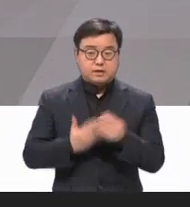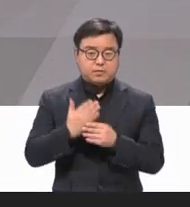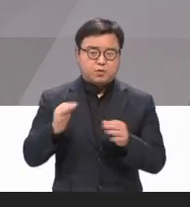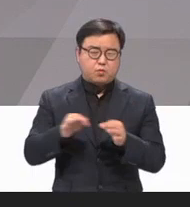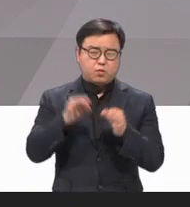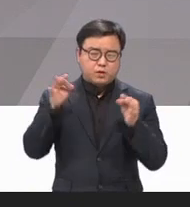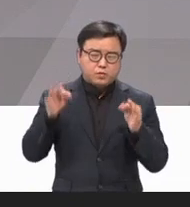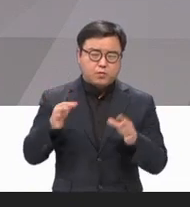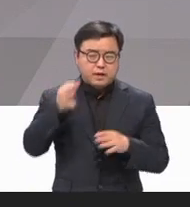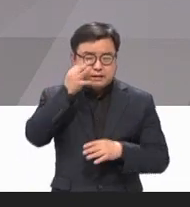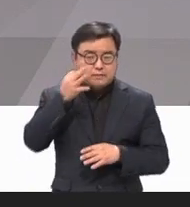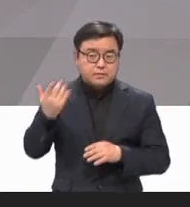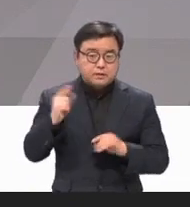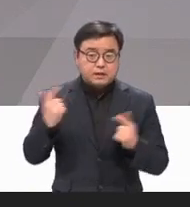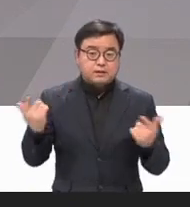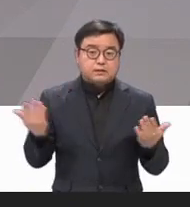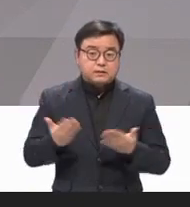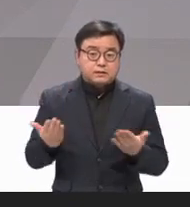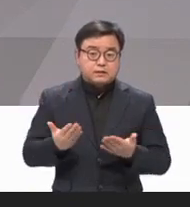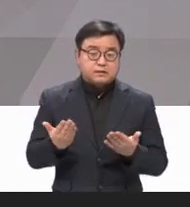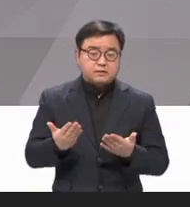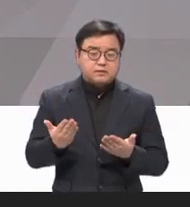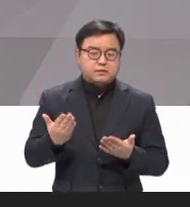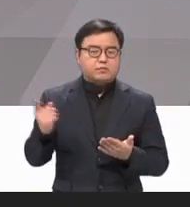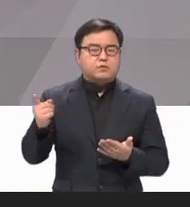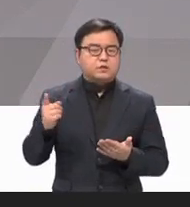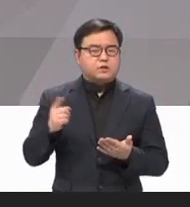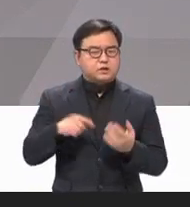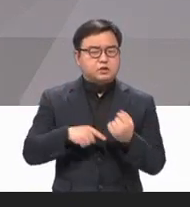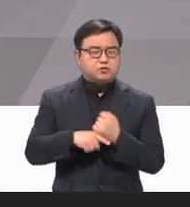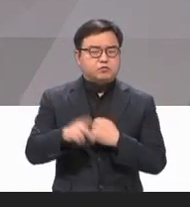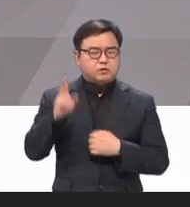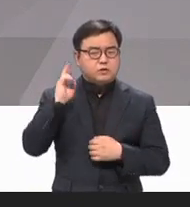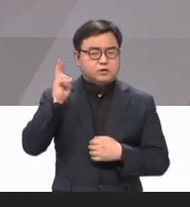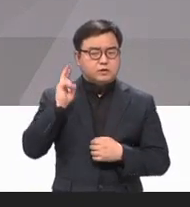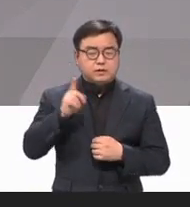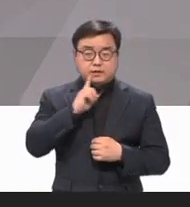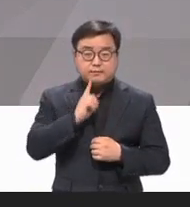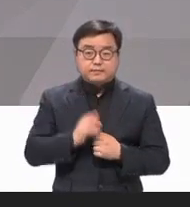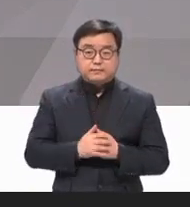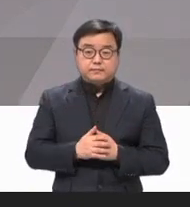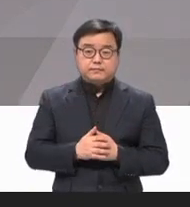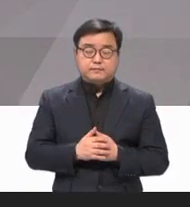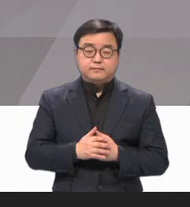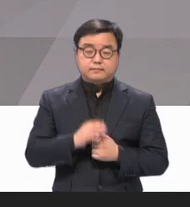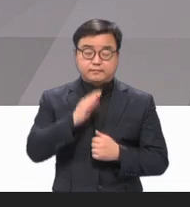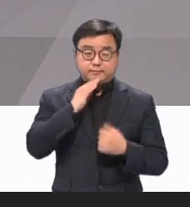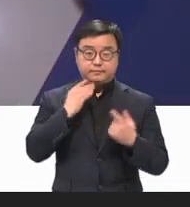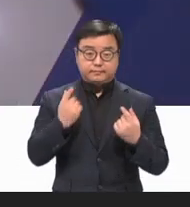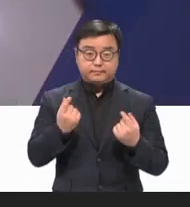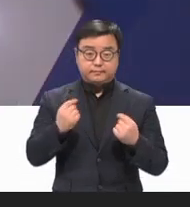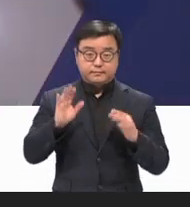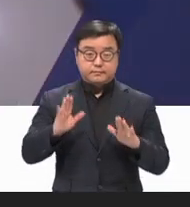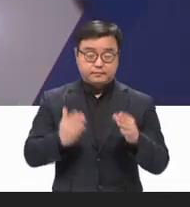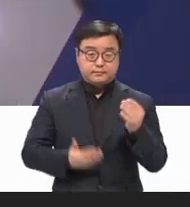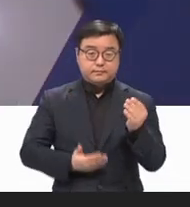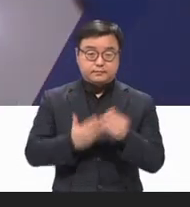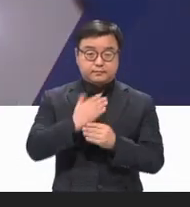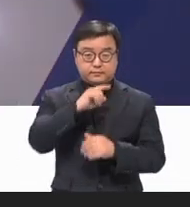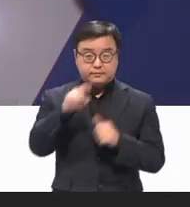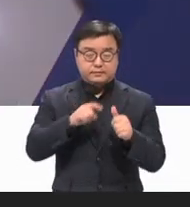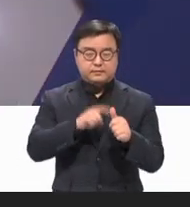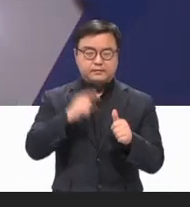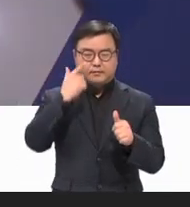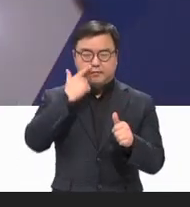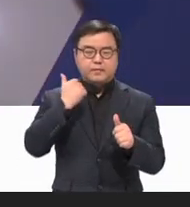기간 드러나지 않았던 것도 이런게 한몫했다는 그런 결과가 있어요 네 그렇습니다 요의 이번 사건의 피의자인